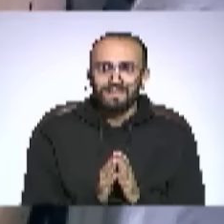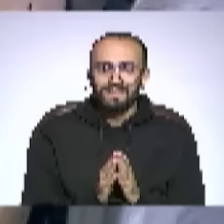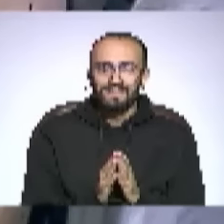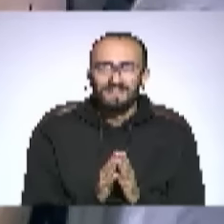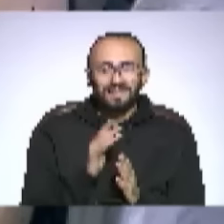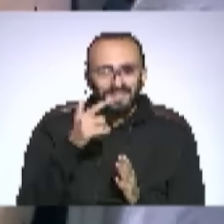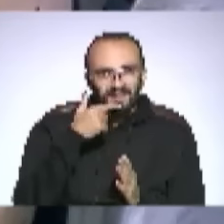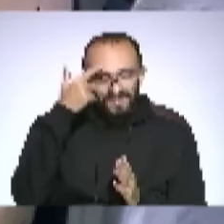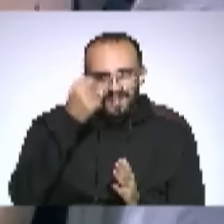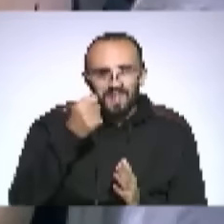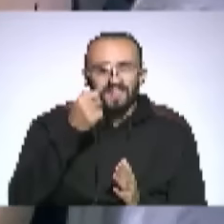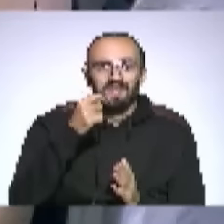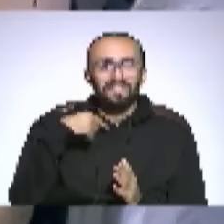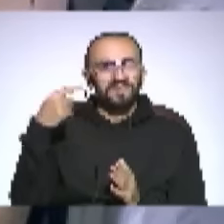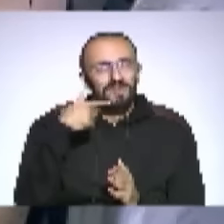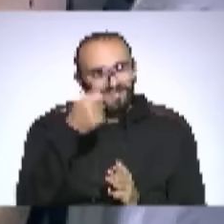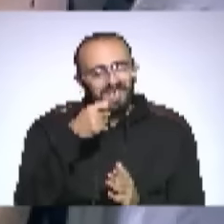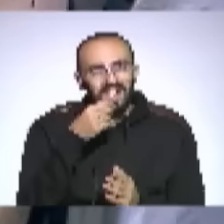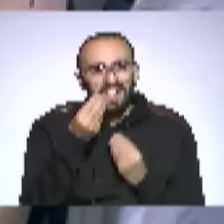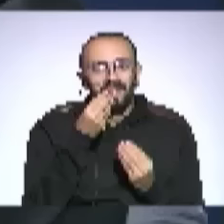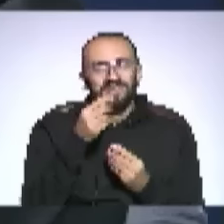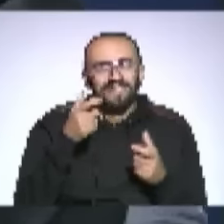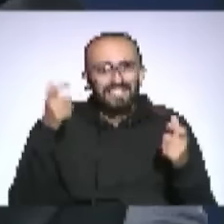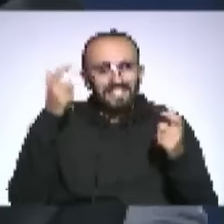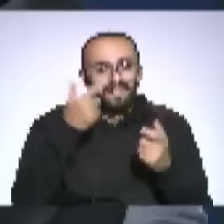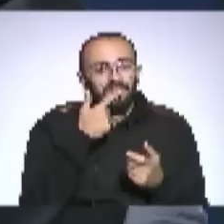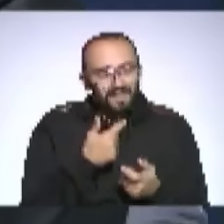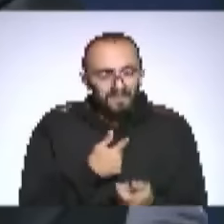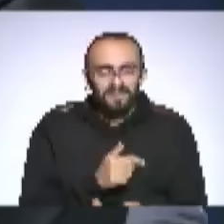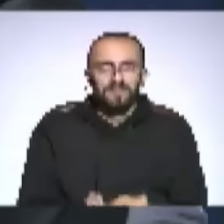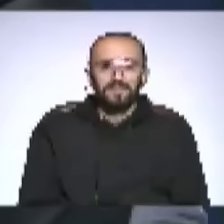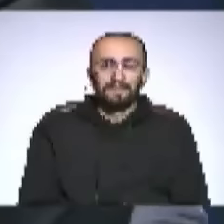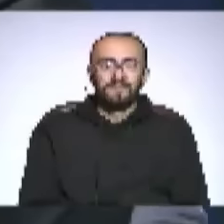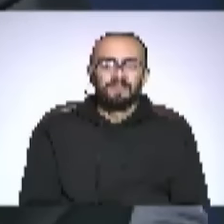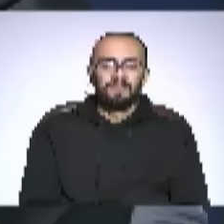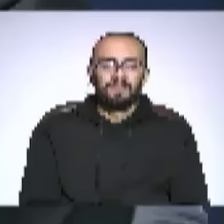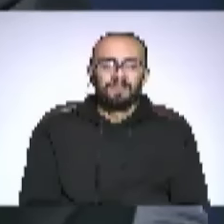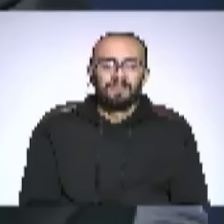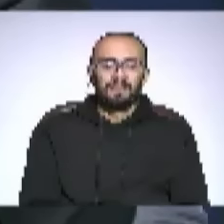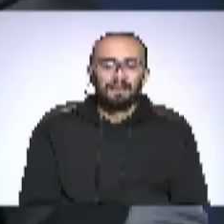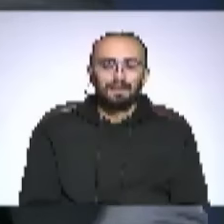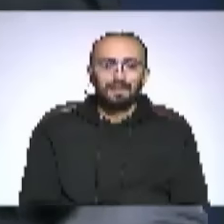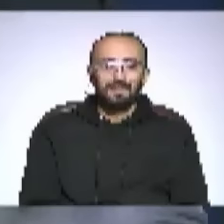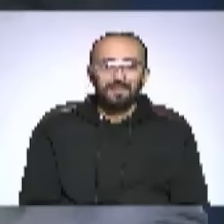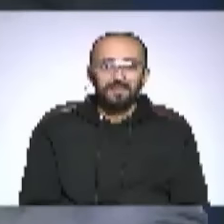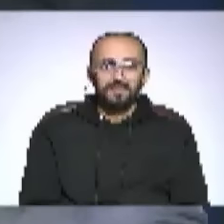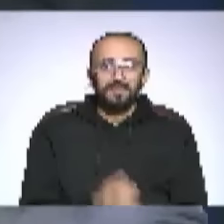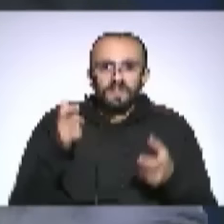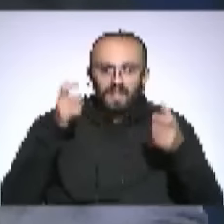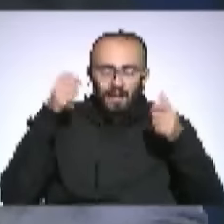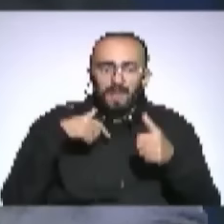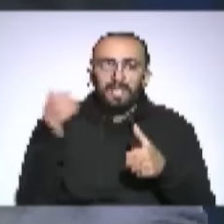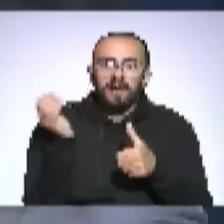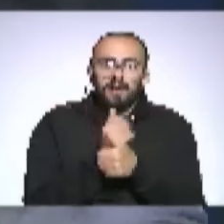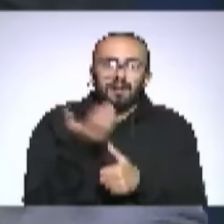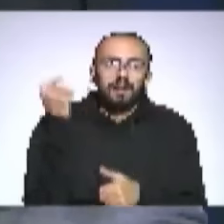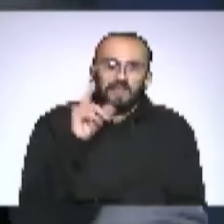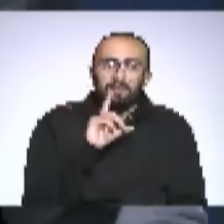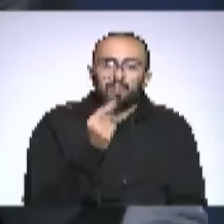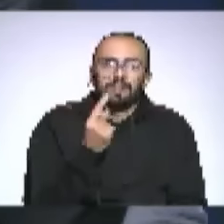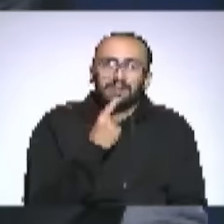وحضرتك طيبه اكلم سيدنا اهلا وسهلا انا مع حضرتك يا حبيبتي ا سيدنا انا متزوجه منذ 15